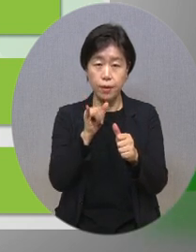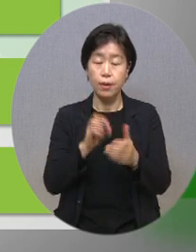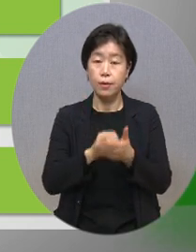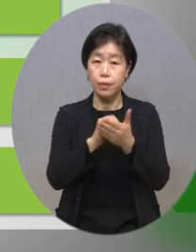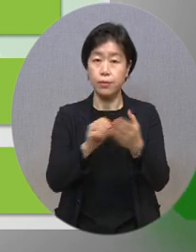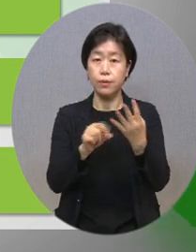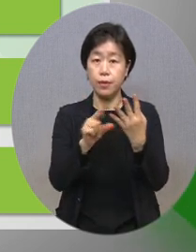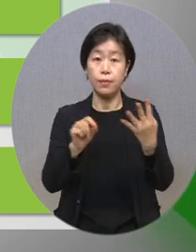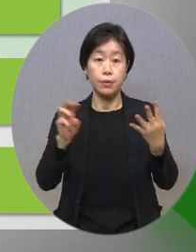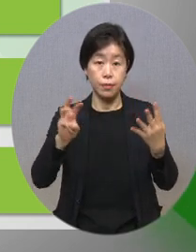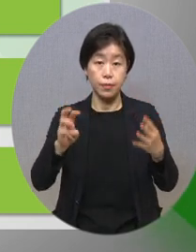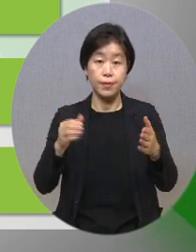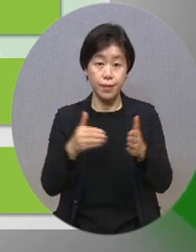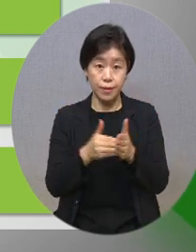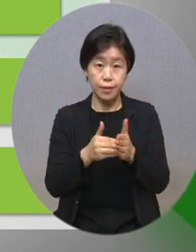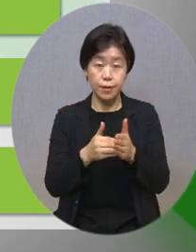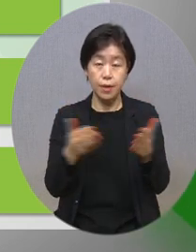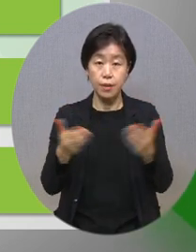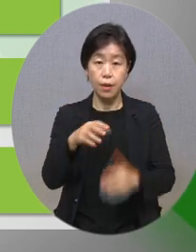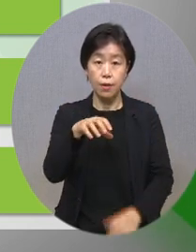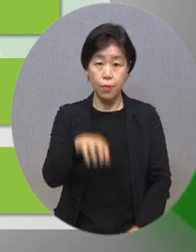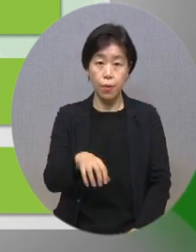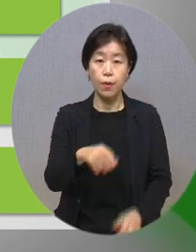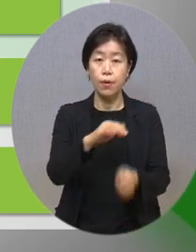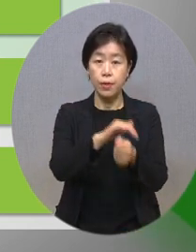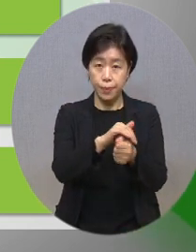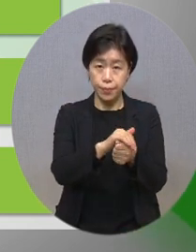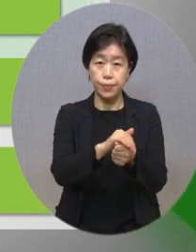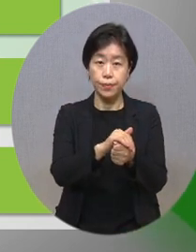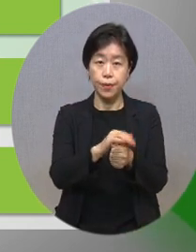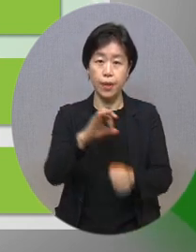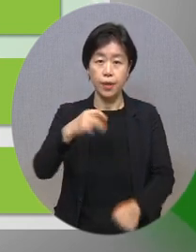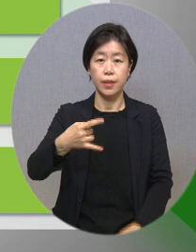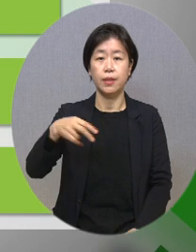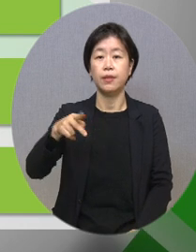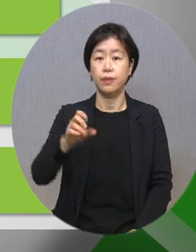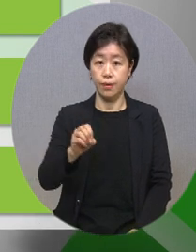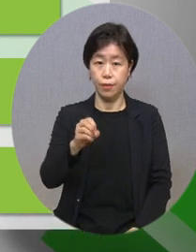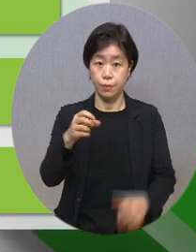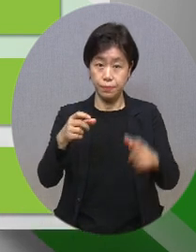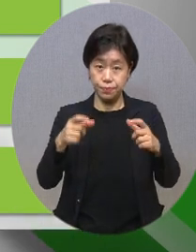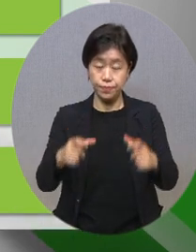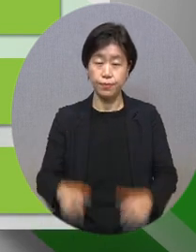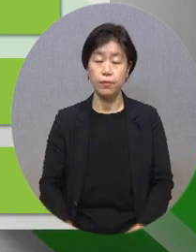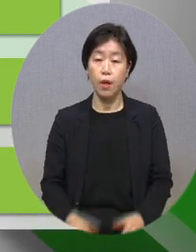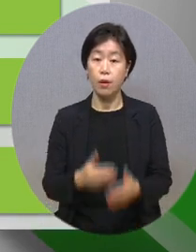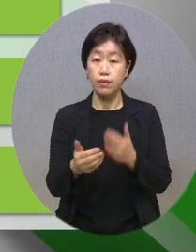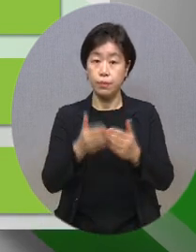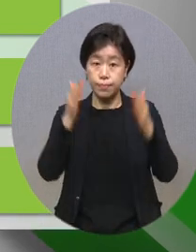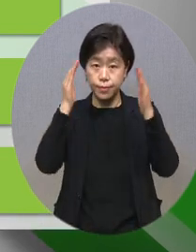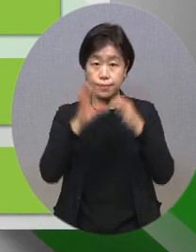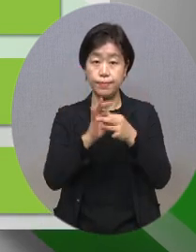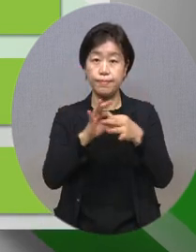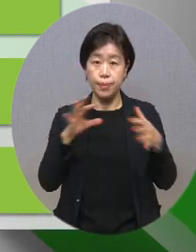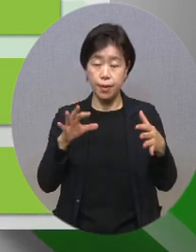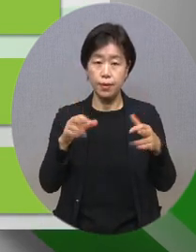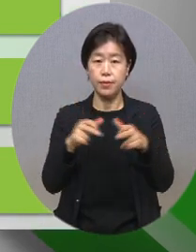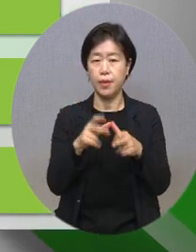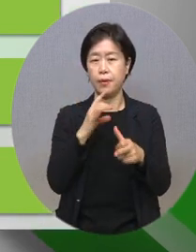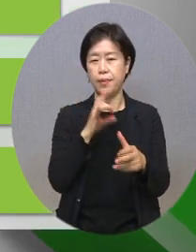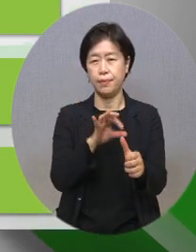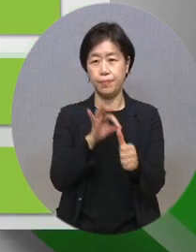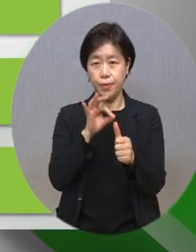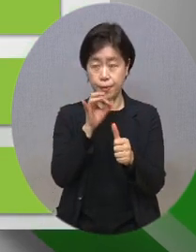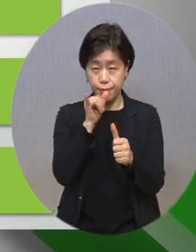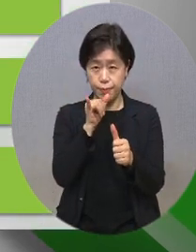30일까지며 근무지는 경상북도 의성군입니다. 경력과 학력은 무관하며 상용직을 채용합니다. 장애인만